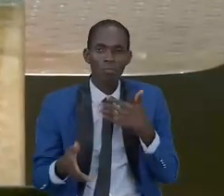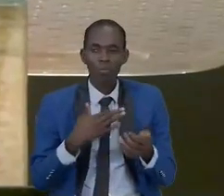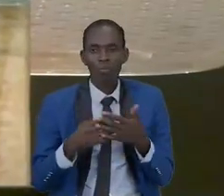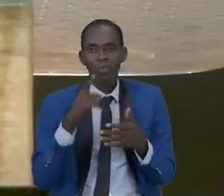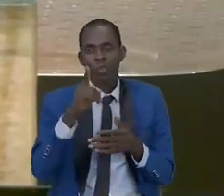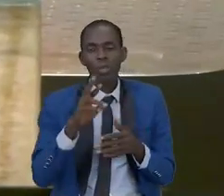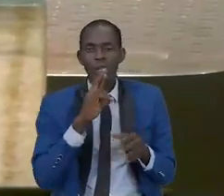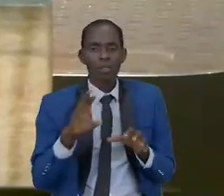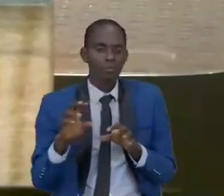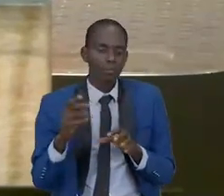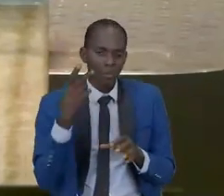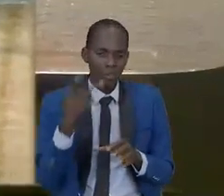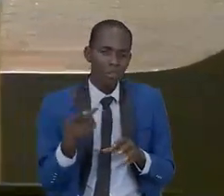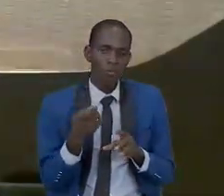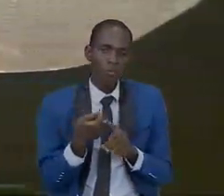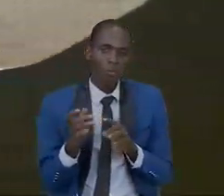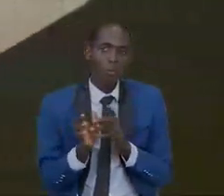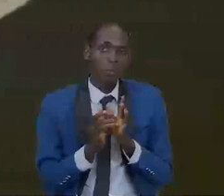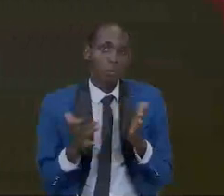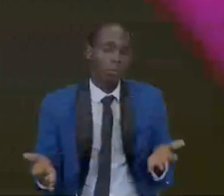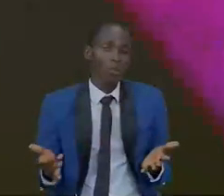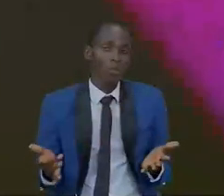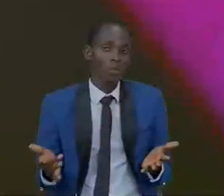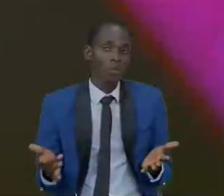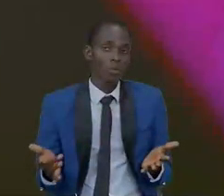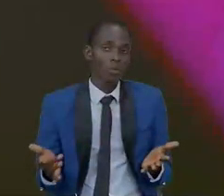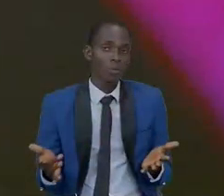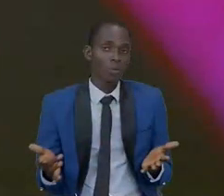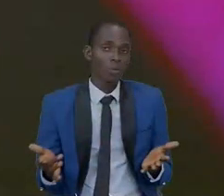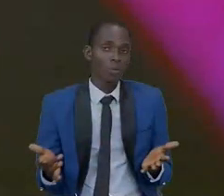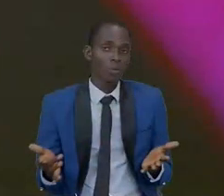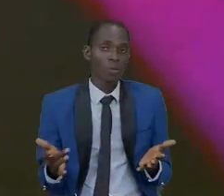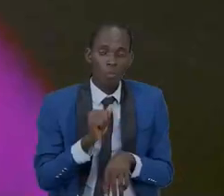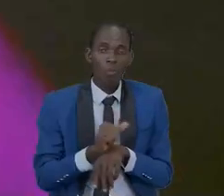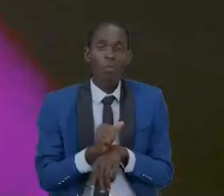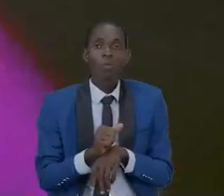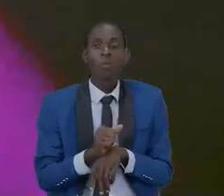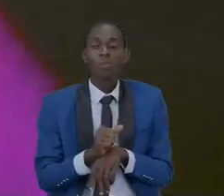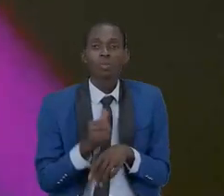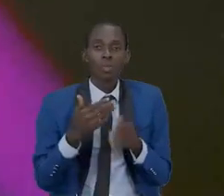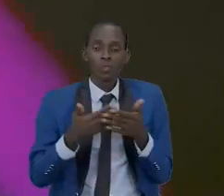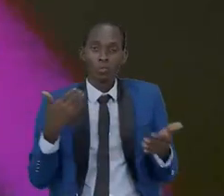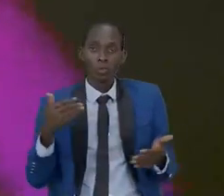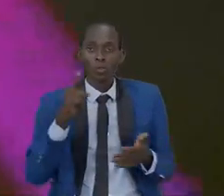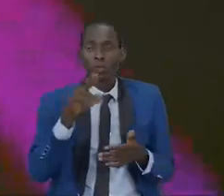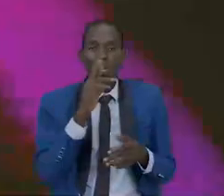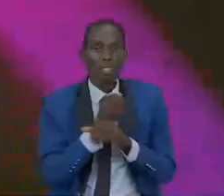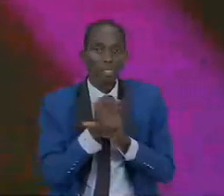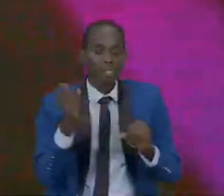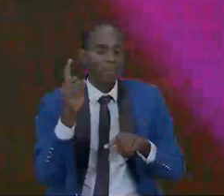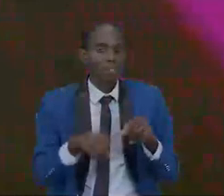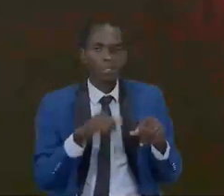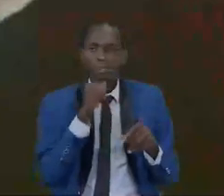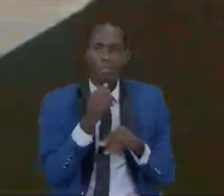tu continues dans ce que tu faisais non la Bible ne dit pas cela hein il dit maintenant les oeuvres que tu pratiquais avant que tu sois sauvé ne peut pas